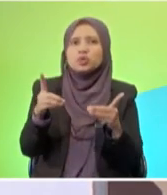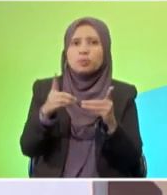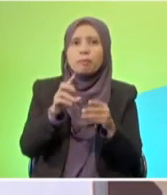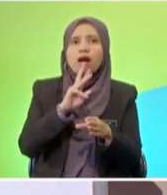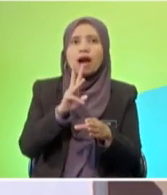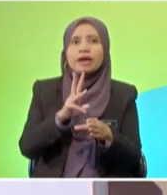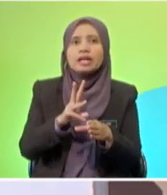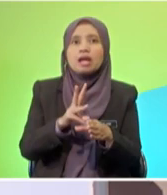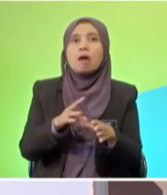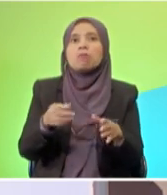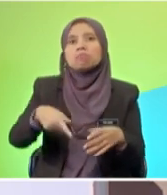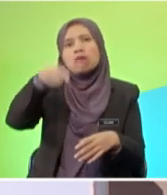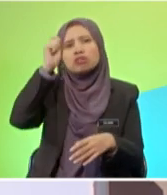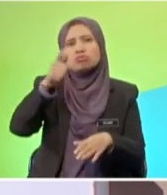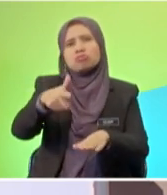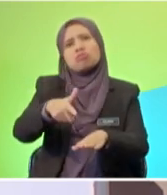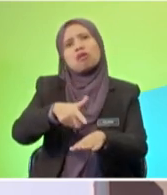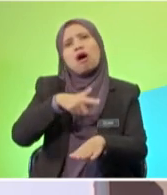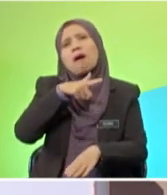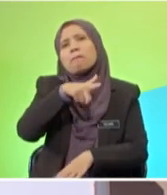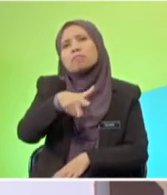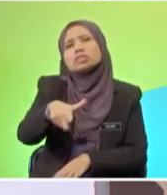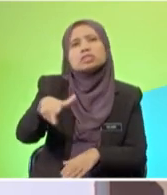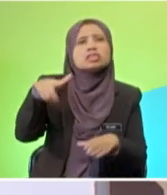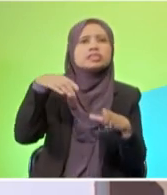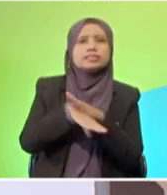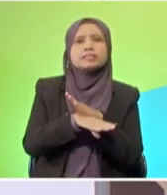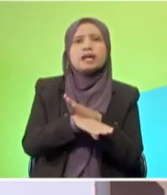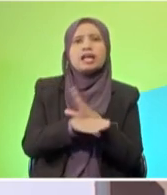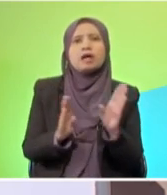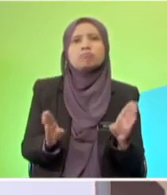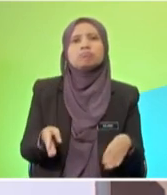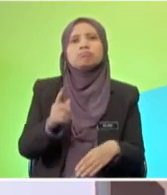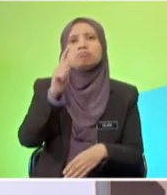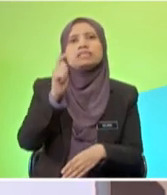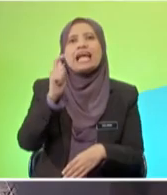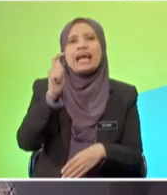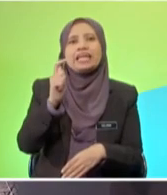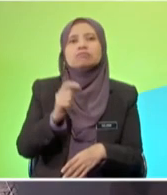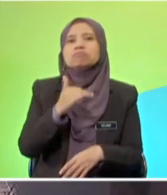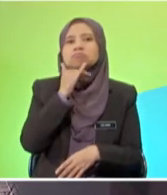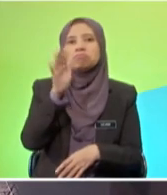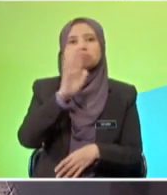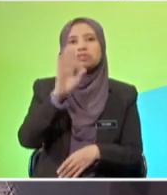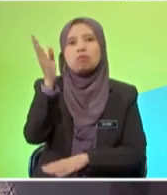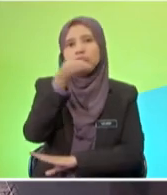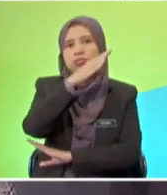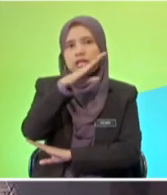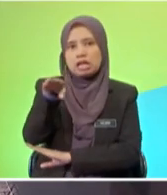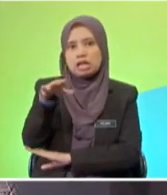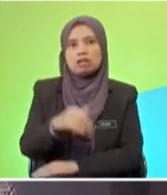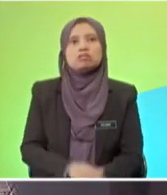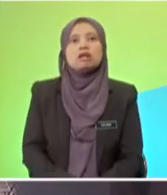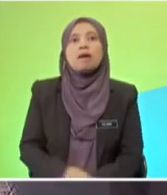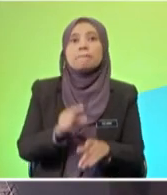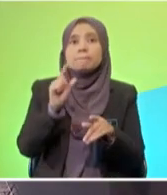satu jam satu jam setengah kenapa mandi buih dalam keadaan bilik Mandi ah tak boleh Oke gunakan